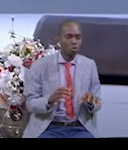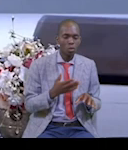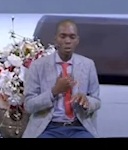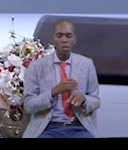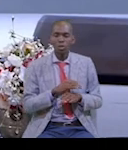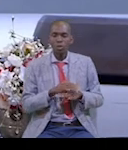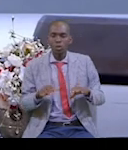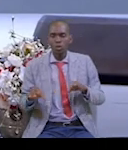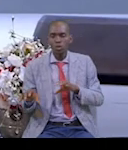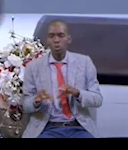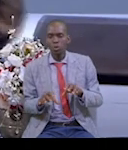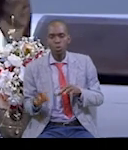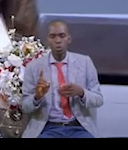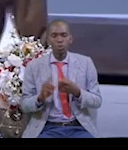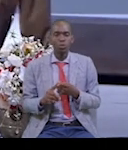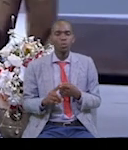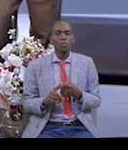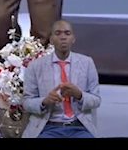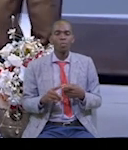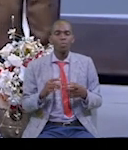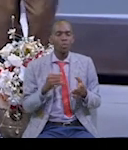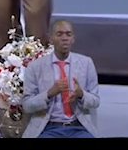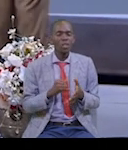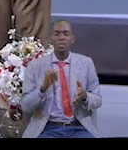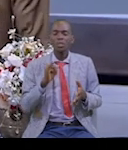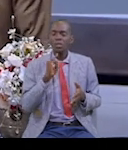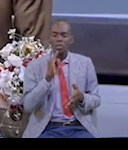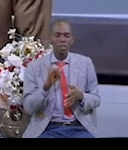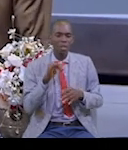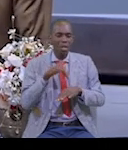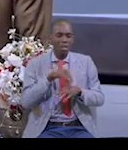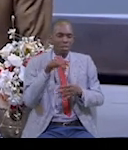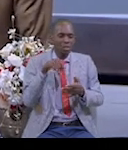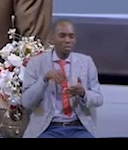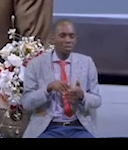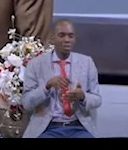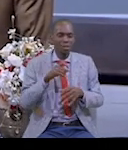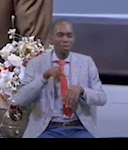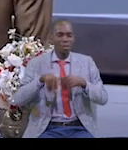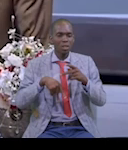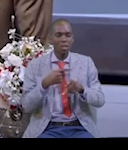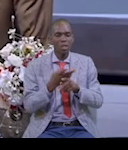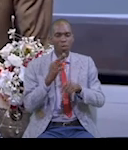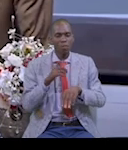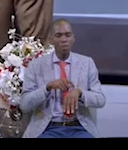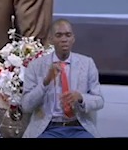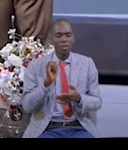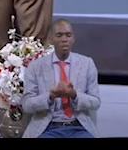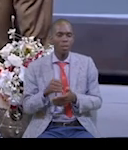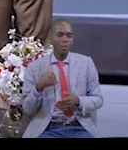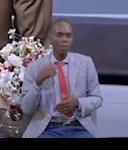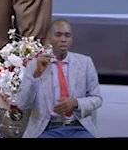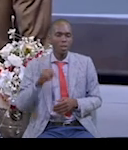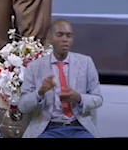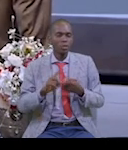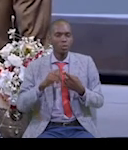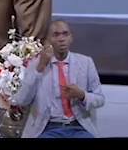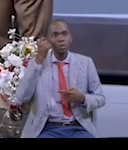ప్రజలు చేయవలసిన విధానంగా చేయకుండా ఉంటారు. It's such a time. అది కొన్ని సార్లలో ఉంటుంది. We need to remember. మనం జ్ఞాపకం